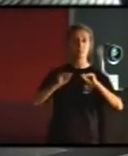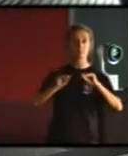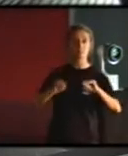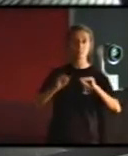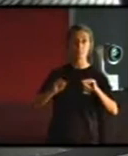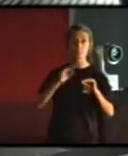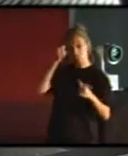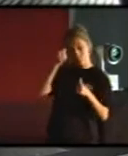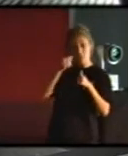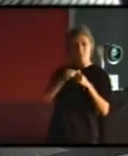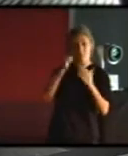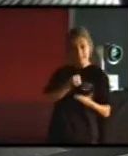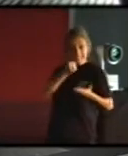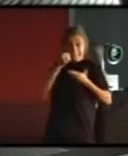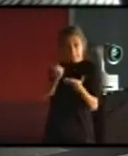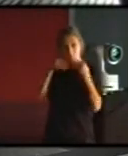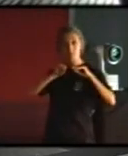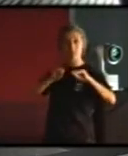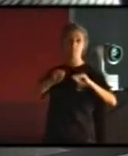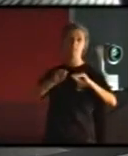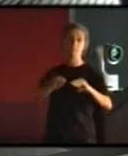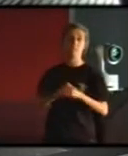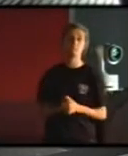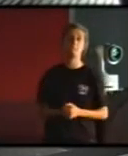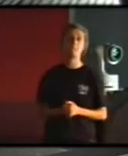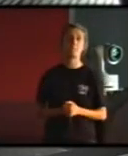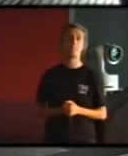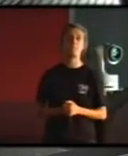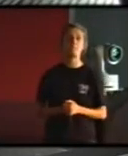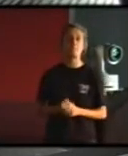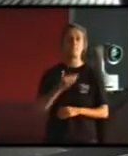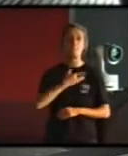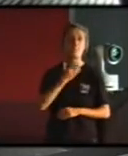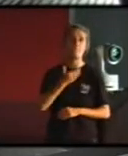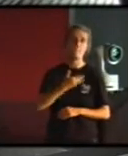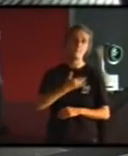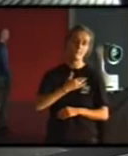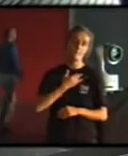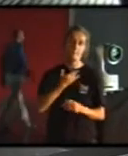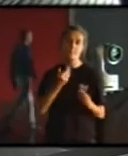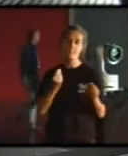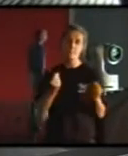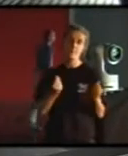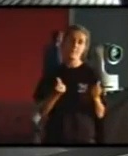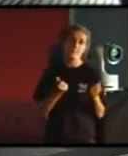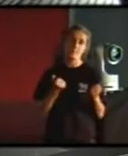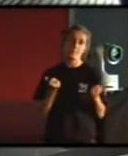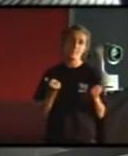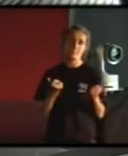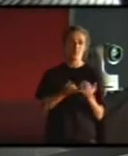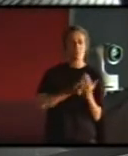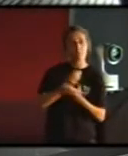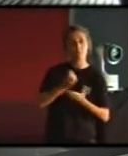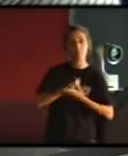transmission de mémoire. Et ce qui est intéressant et important à souligner